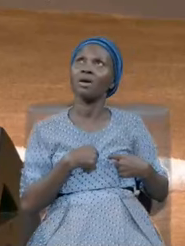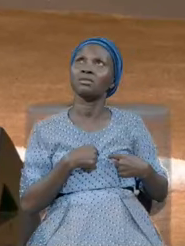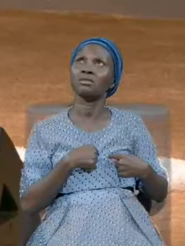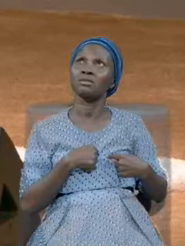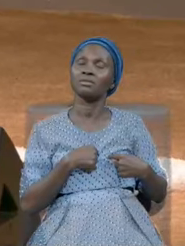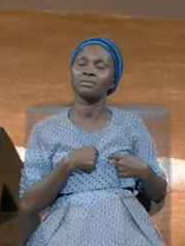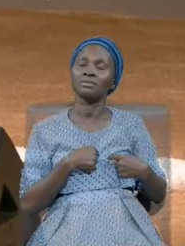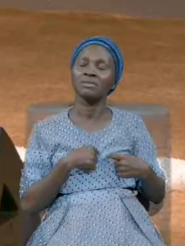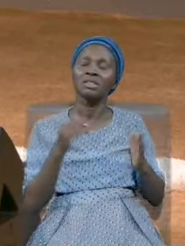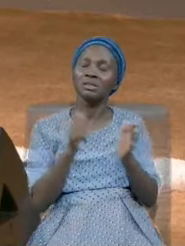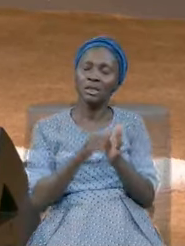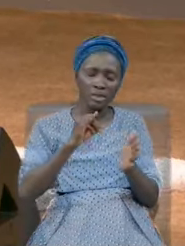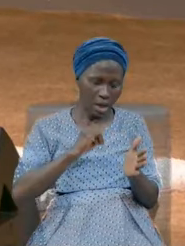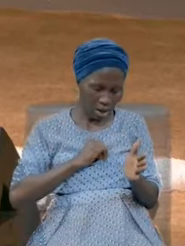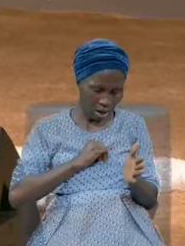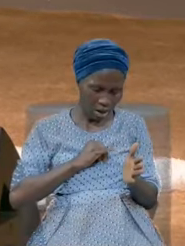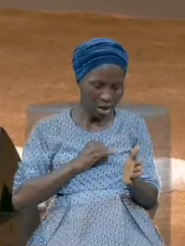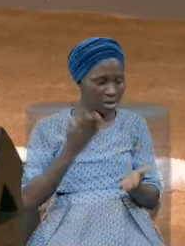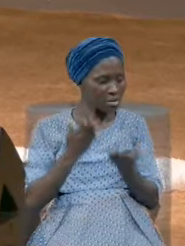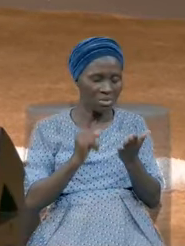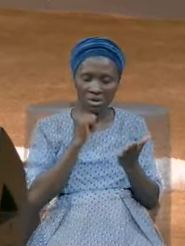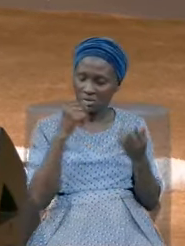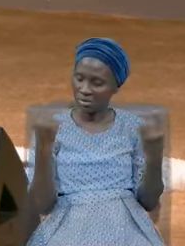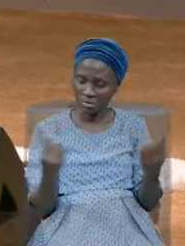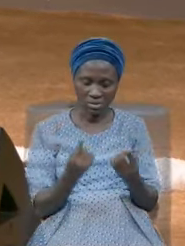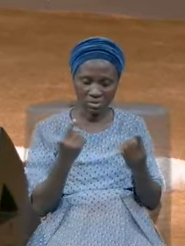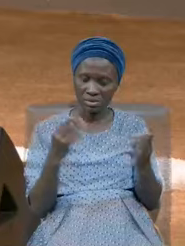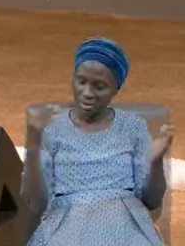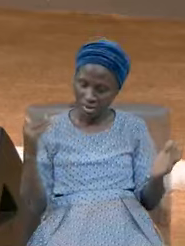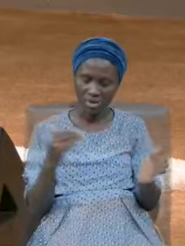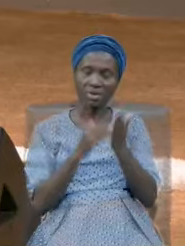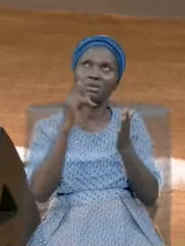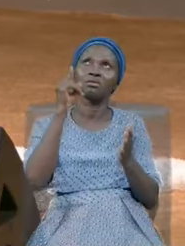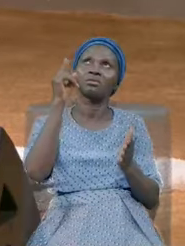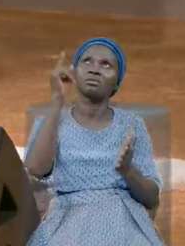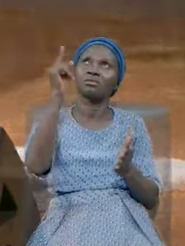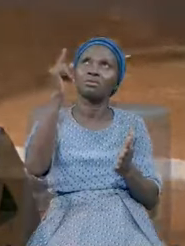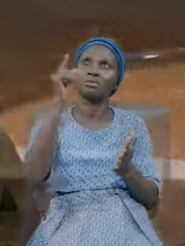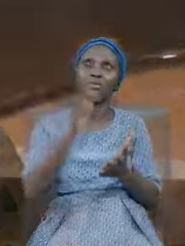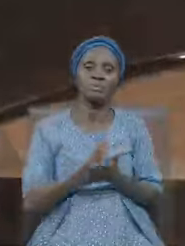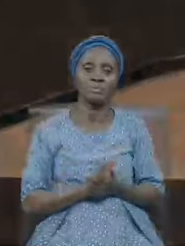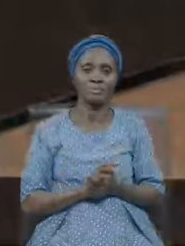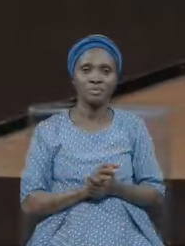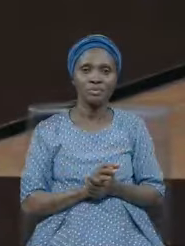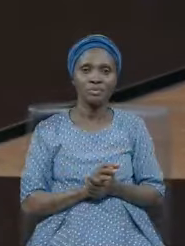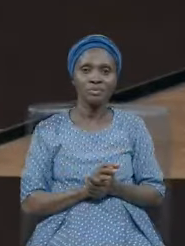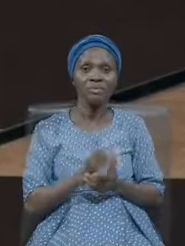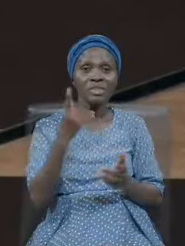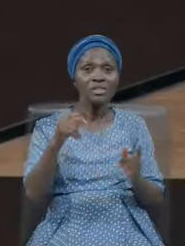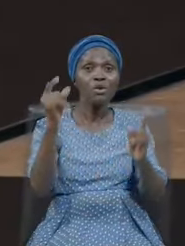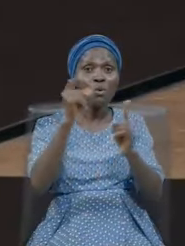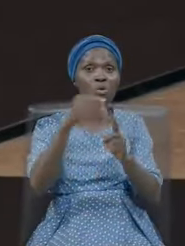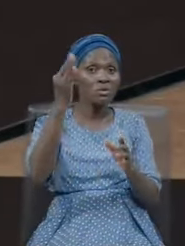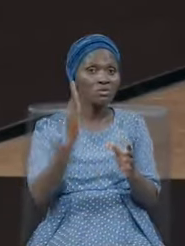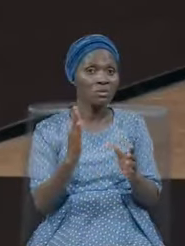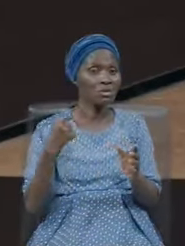cœur afin de ne pas pêcher contre toi la Parole